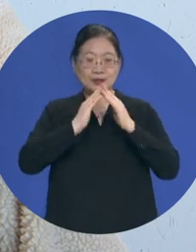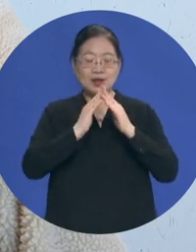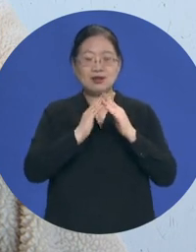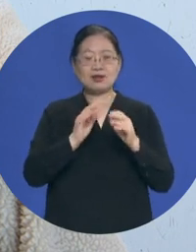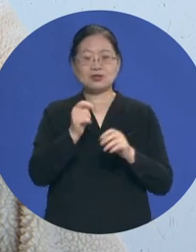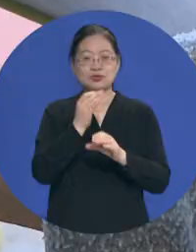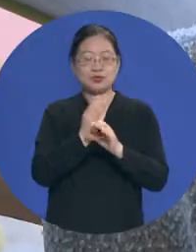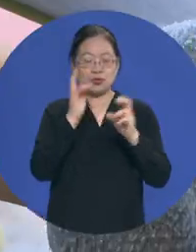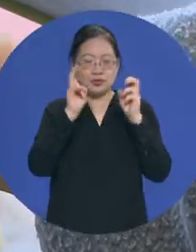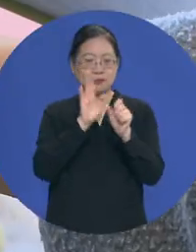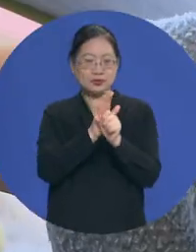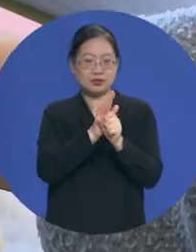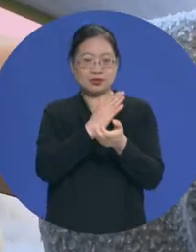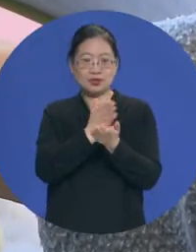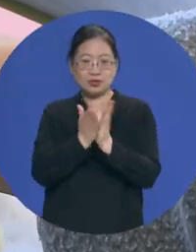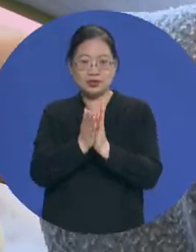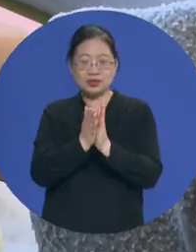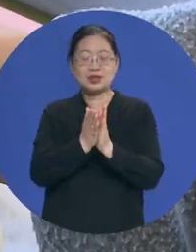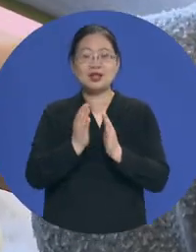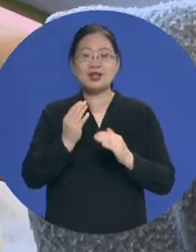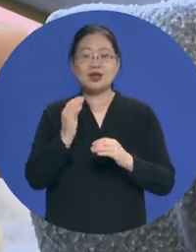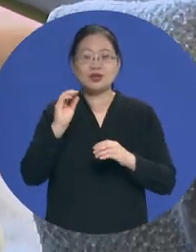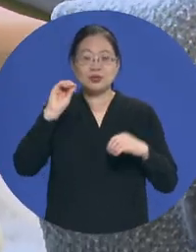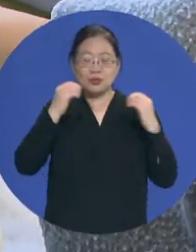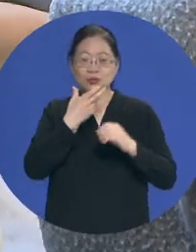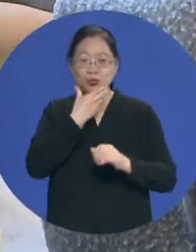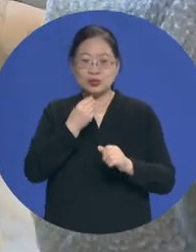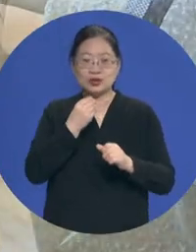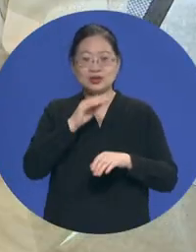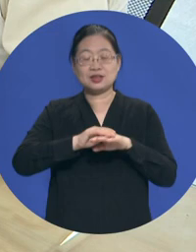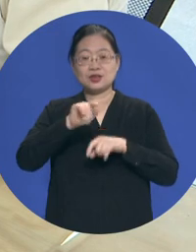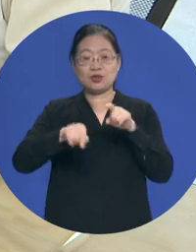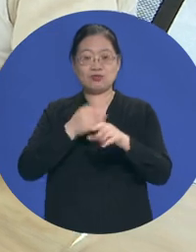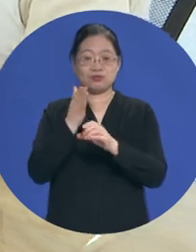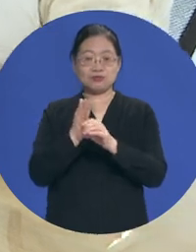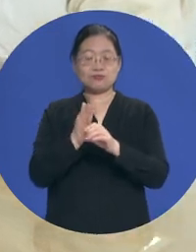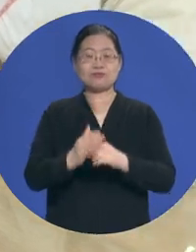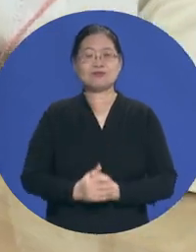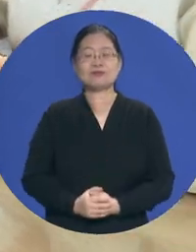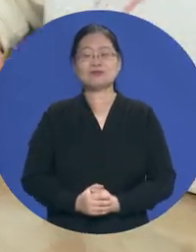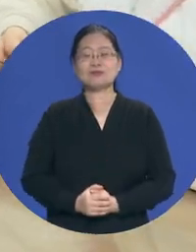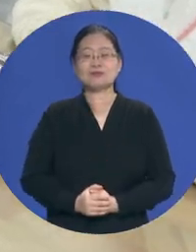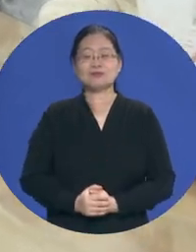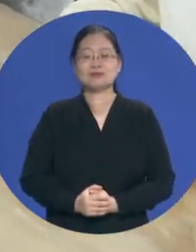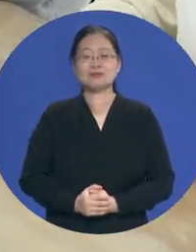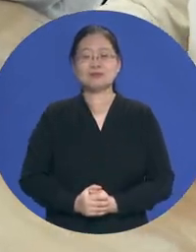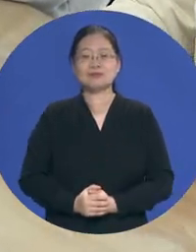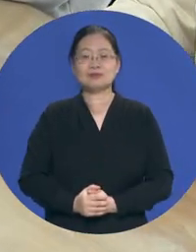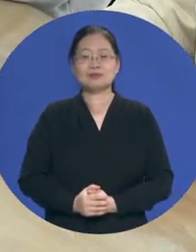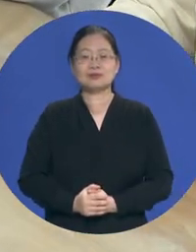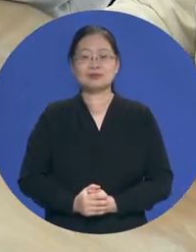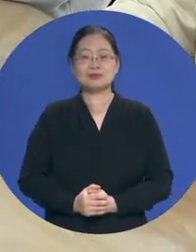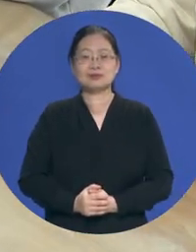지원 등 다방면으로 경기 애니를 실현해 나가는 중입니다 GTV 뉴스 이슬입니다